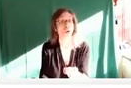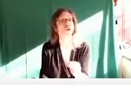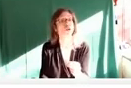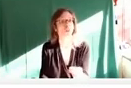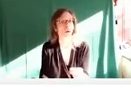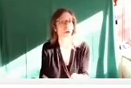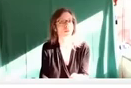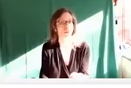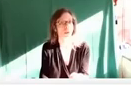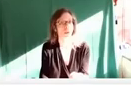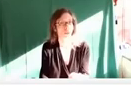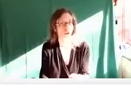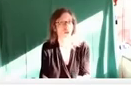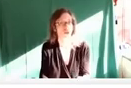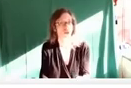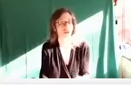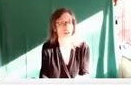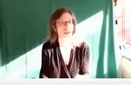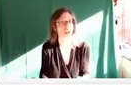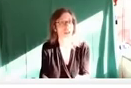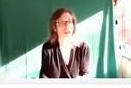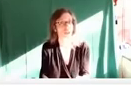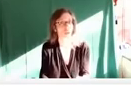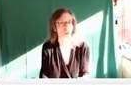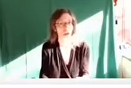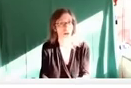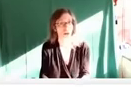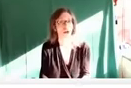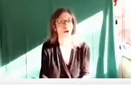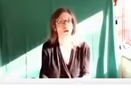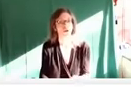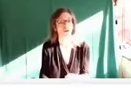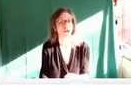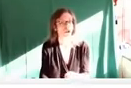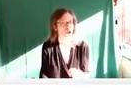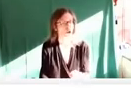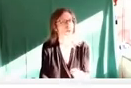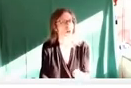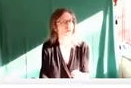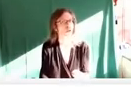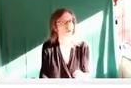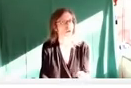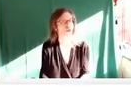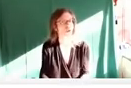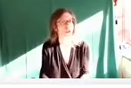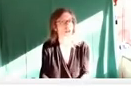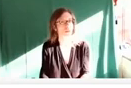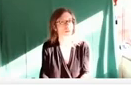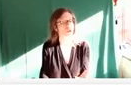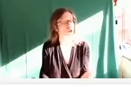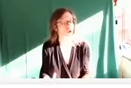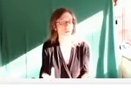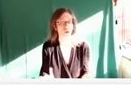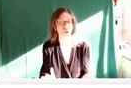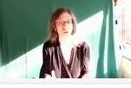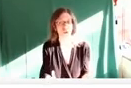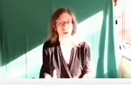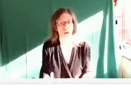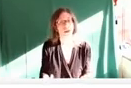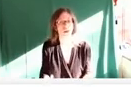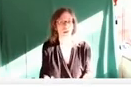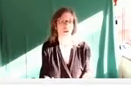données-là ne pose pas problème pour la confidentialité des répondants. Les chercheurs eux-mêmes vont souvent sous-estimer, puis ça va être